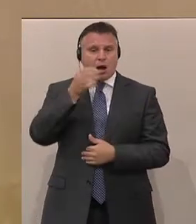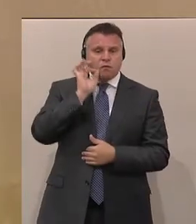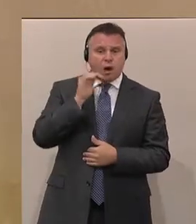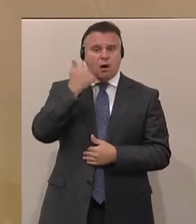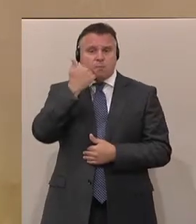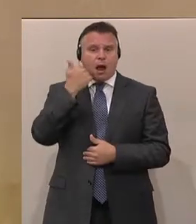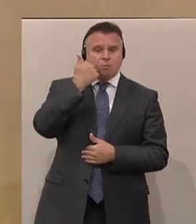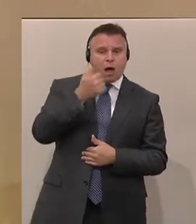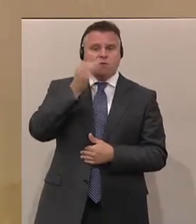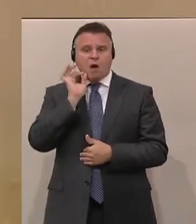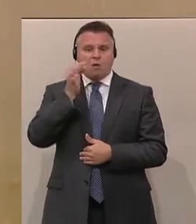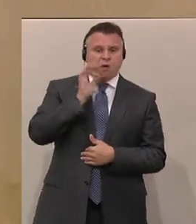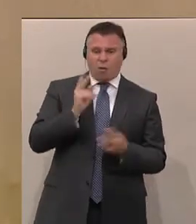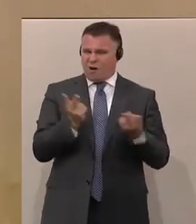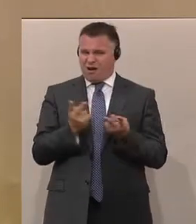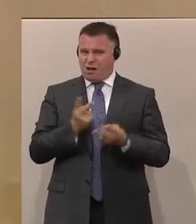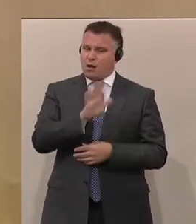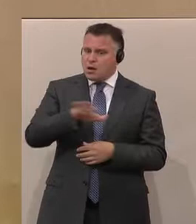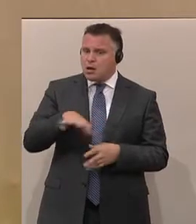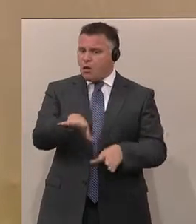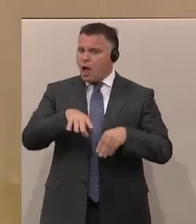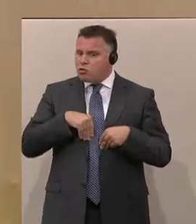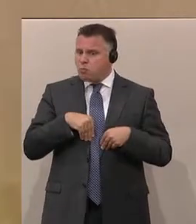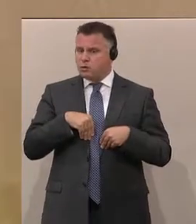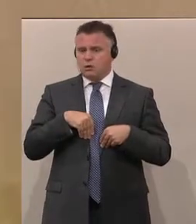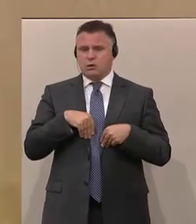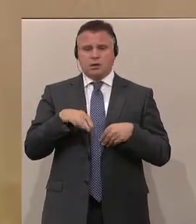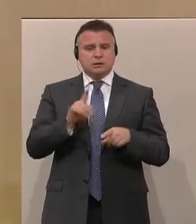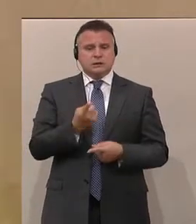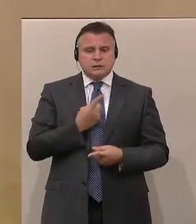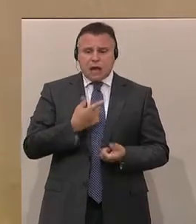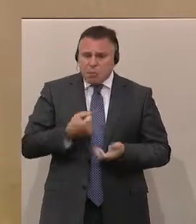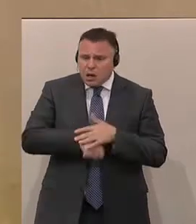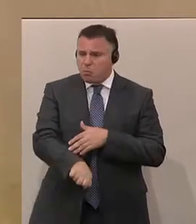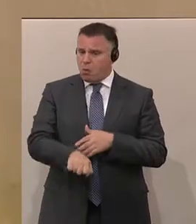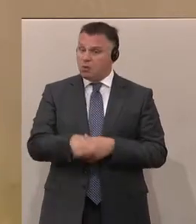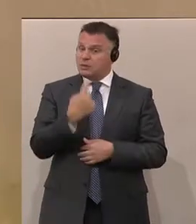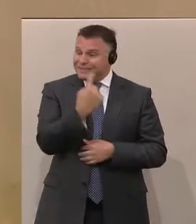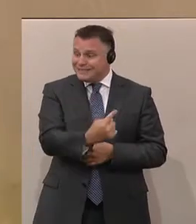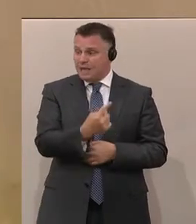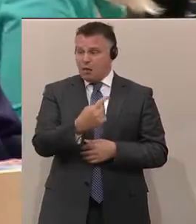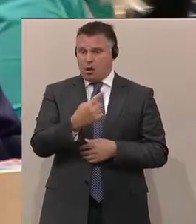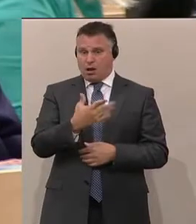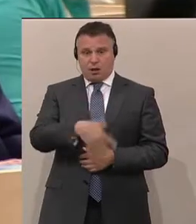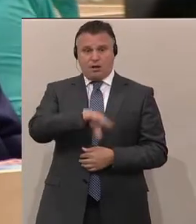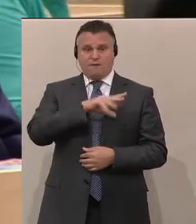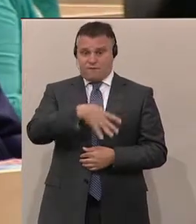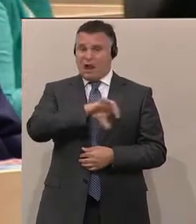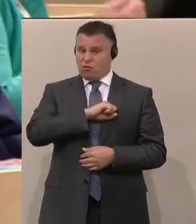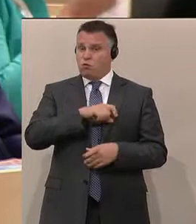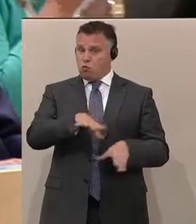und Mann, Frau und Frau, Kinder adoptiert, biologische Kinder, Verantwortung übernehmen, Kinder